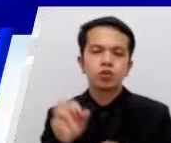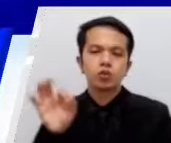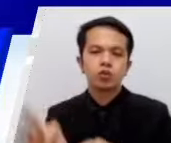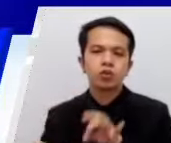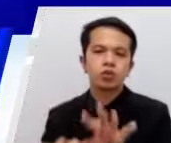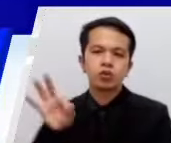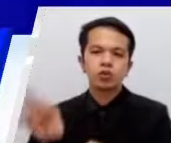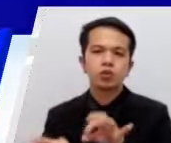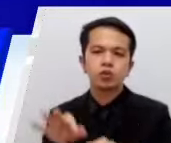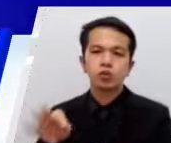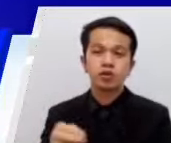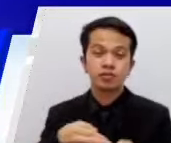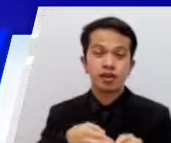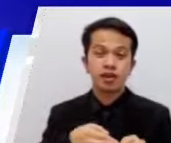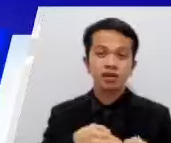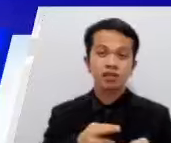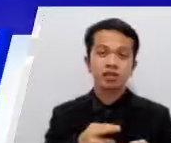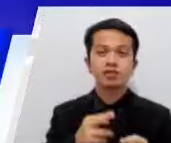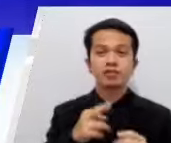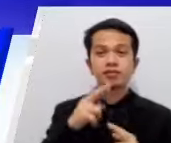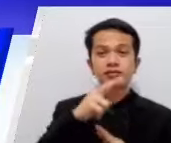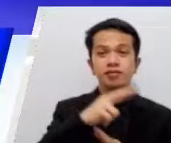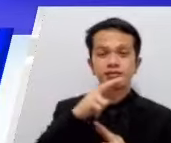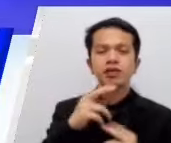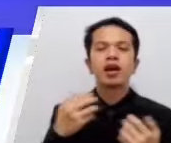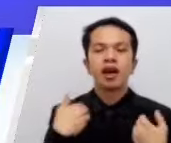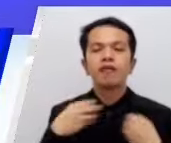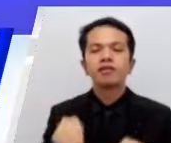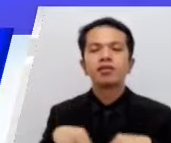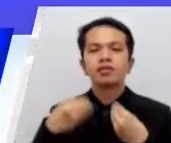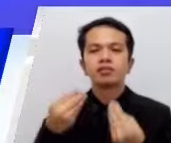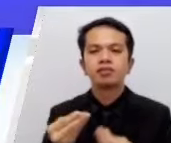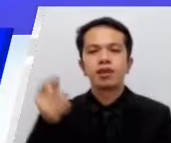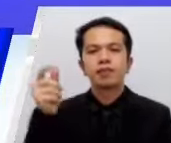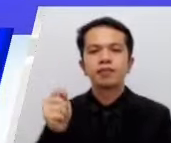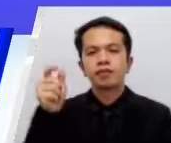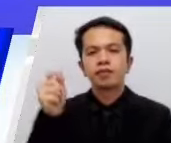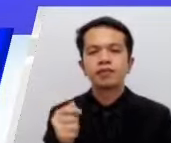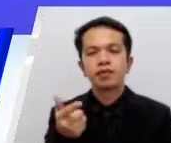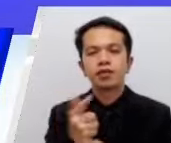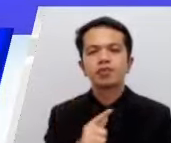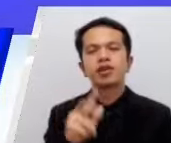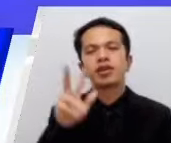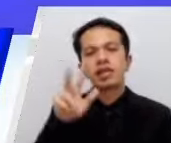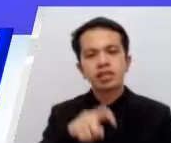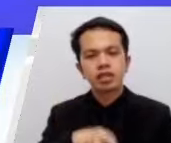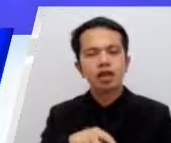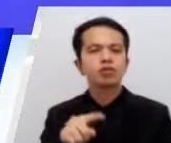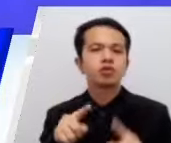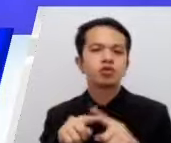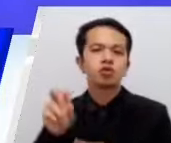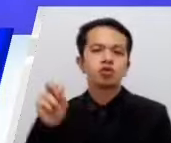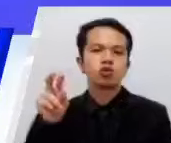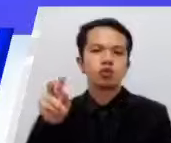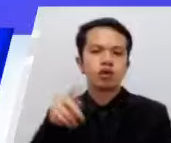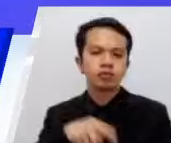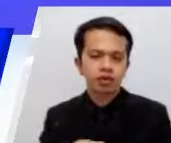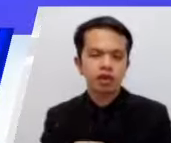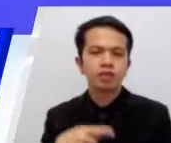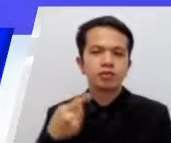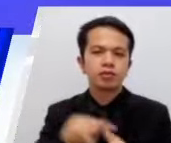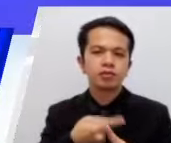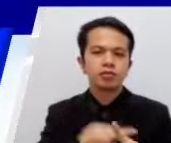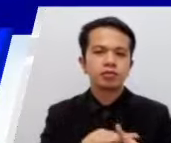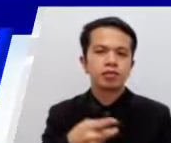naman maaaring maka-avail ng pension loan na katumbas ng 3 times hanggang 12 times ng kanilang buwan ng pensyon at dagdag na